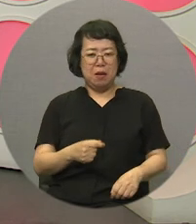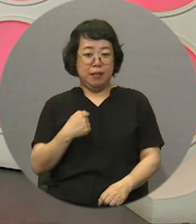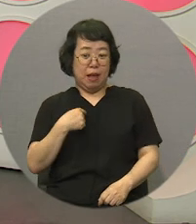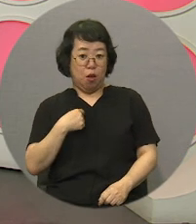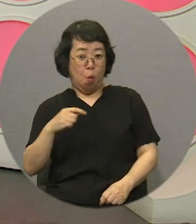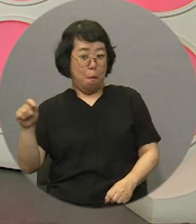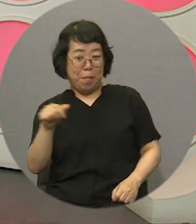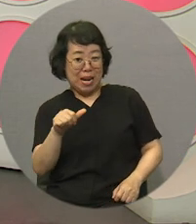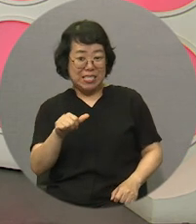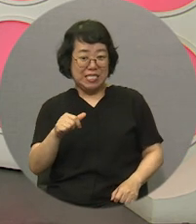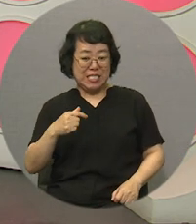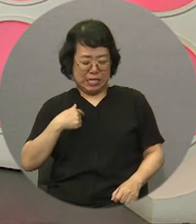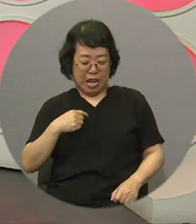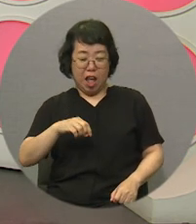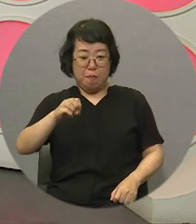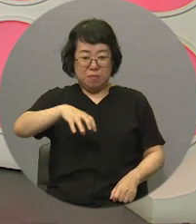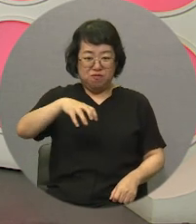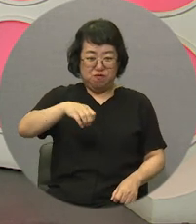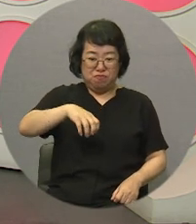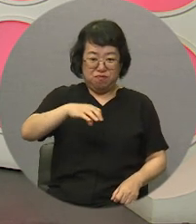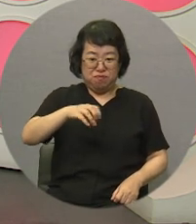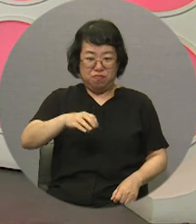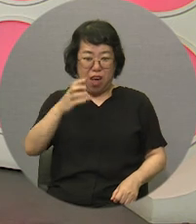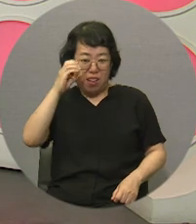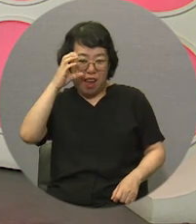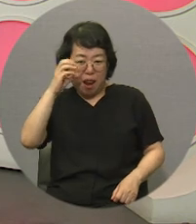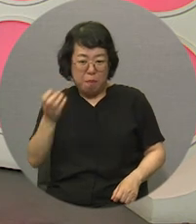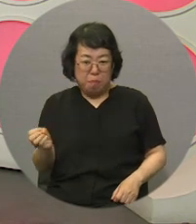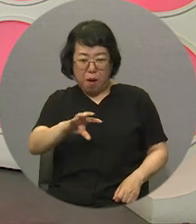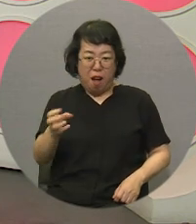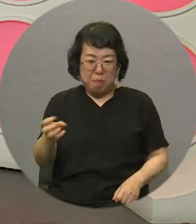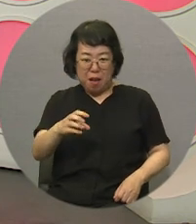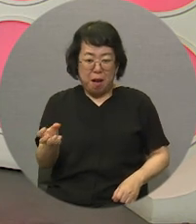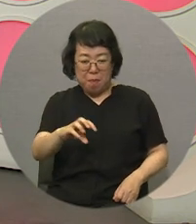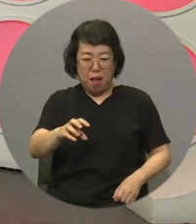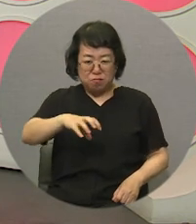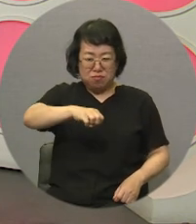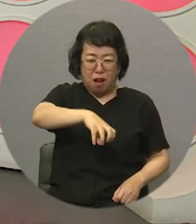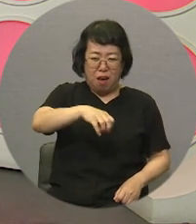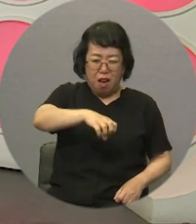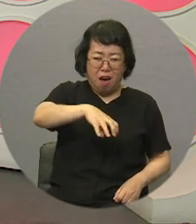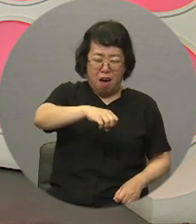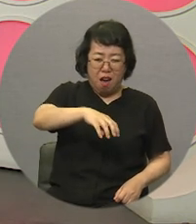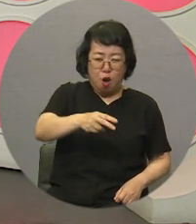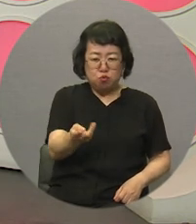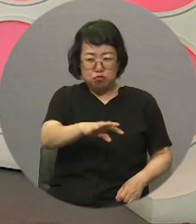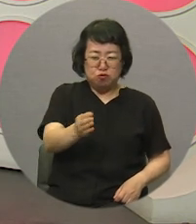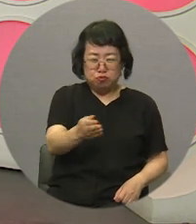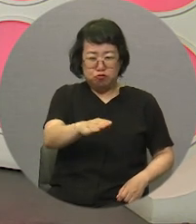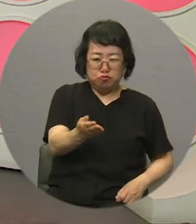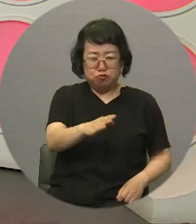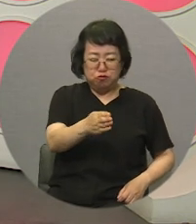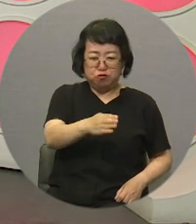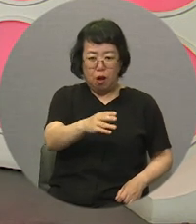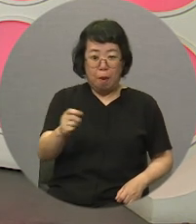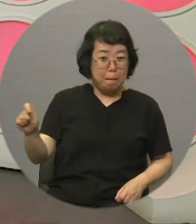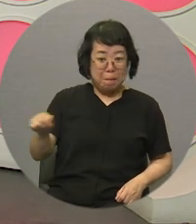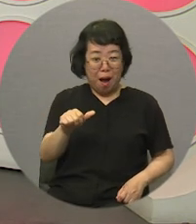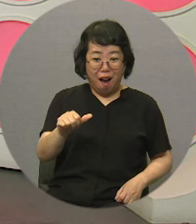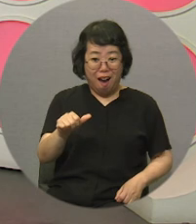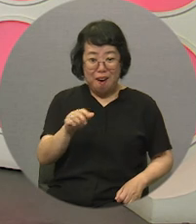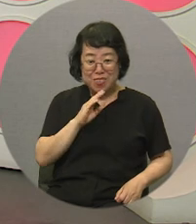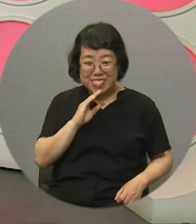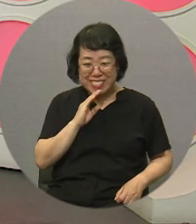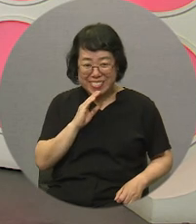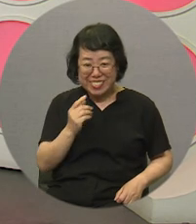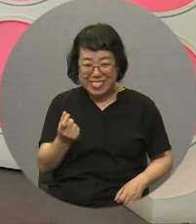빠르지? 밀가루 반죽을 틀에 탁 채우고 달걀을 깨는 신속한 그 손놀림을